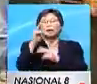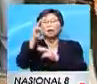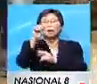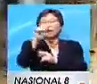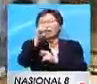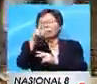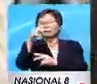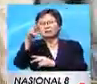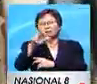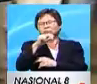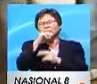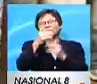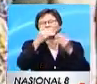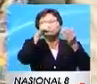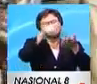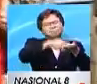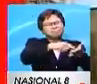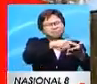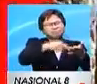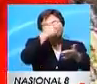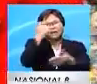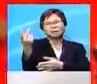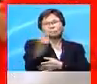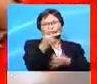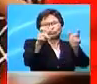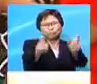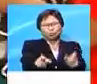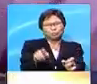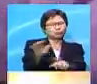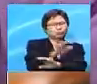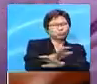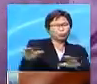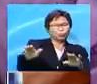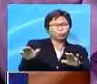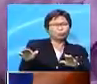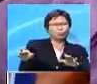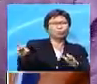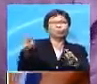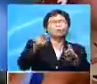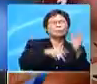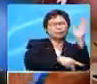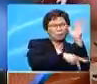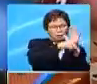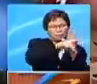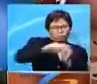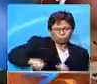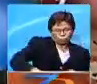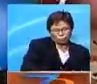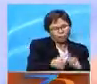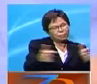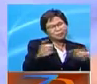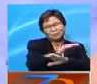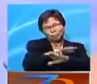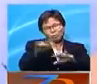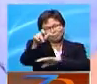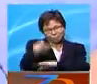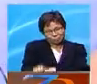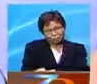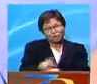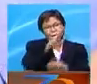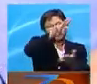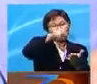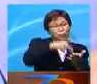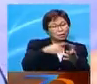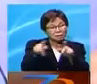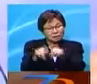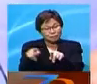tanggungjawab sebagai pengundi memandangkan kedua-ua mereka bukan daftar pemilih di parlimen sungai besar di pusat mengundi